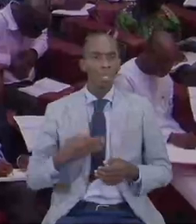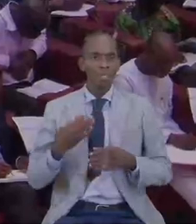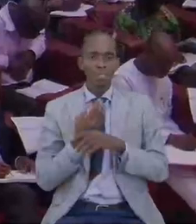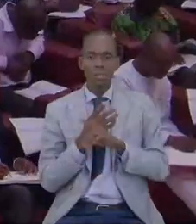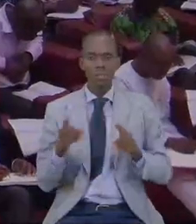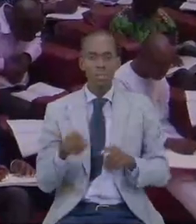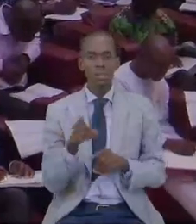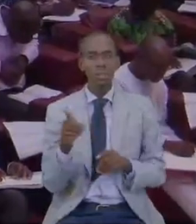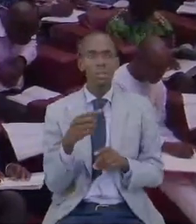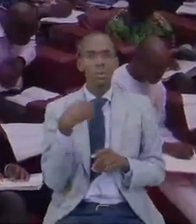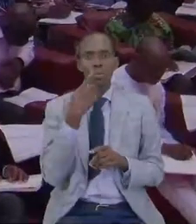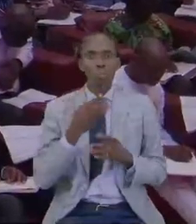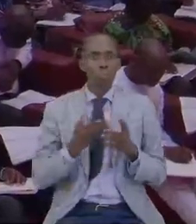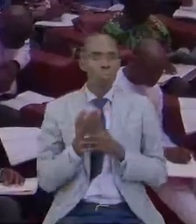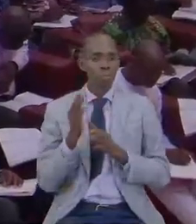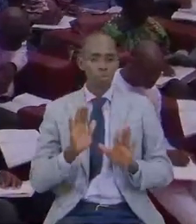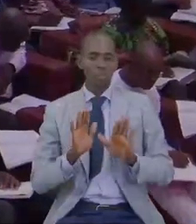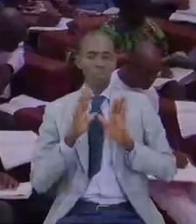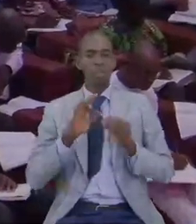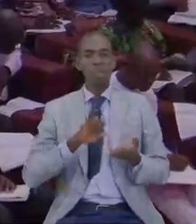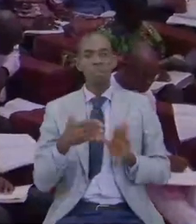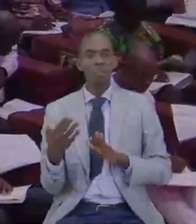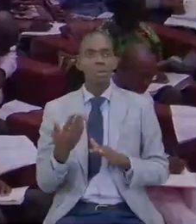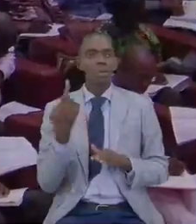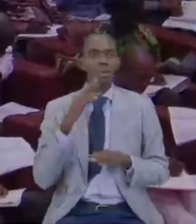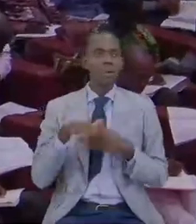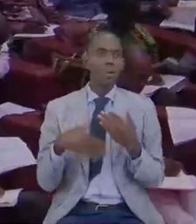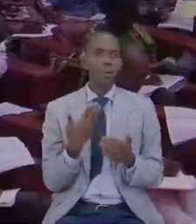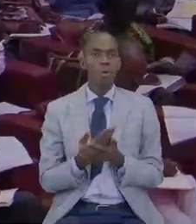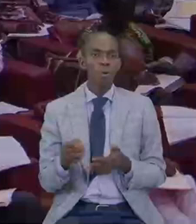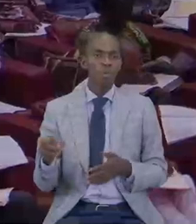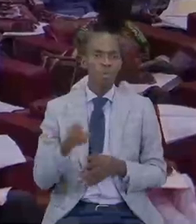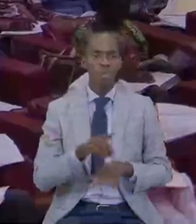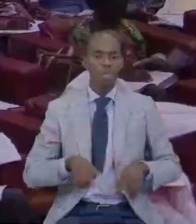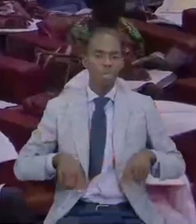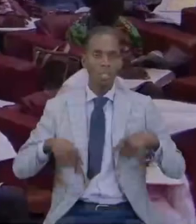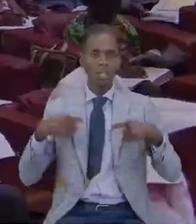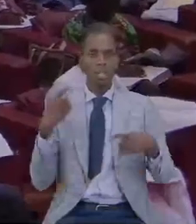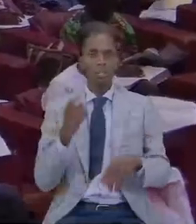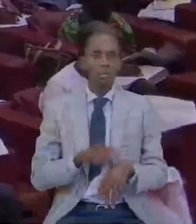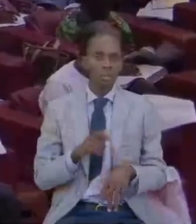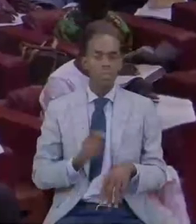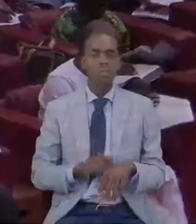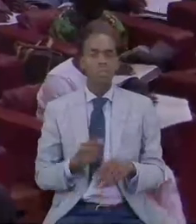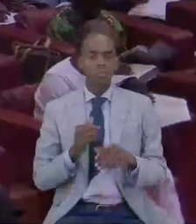Et qu'il délivra tous ceux qui, par crainte de la mort, étaient toute leur vie retenus dans la servitude.